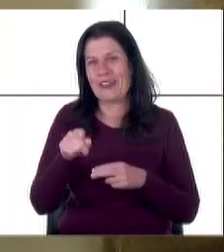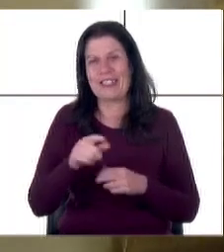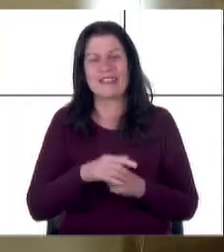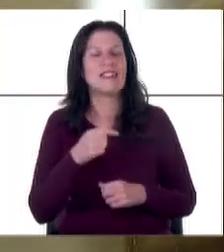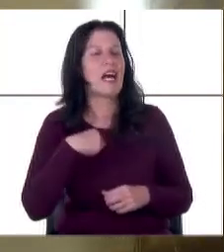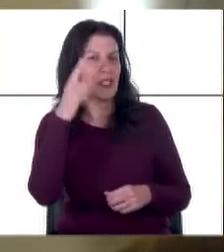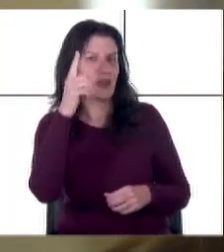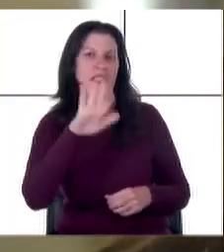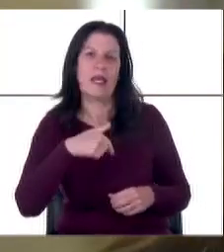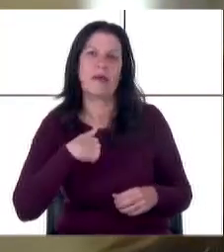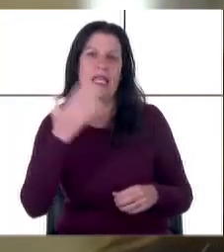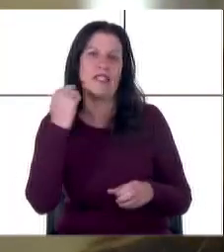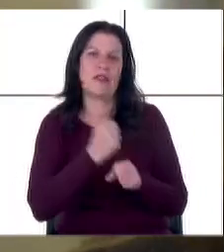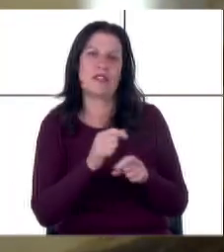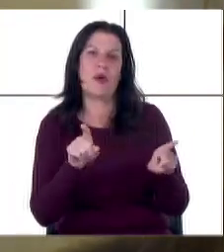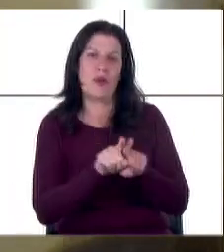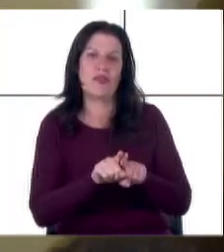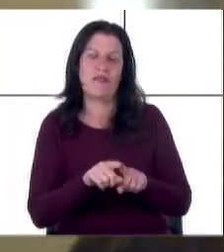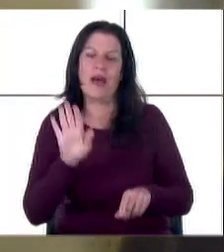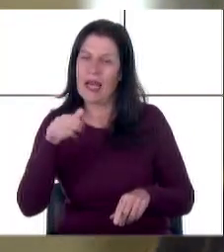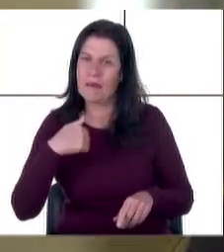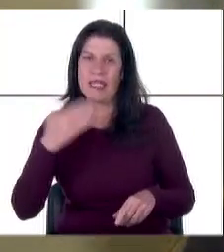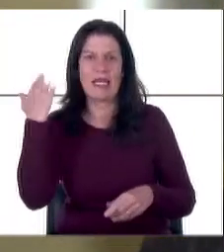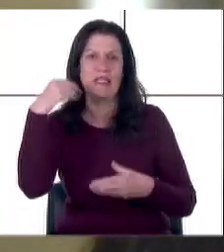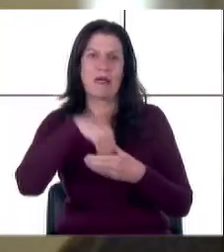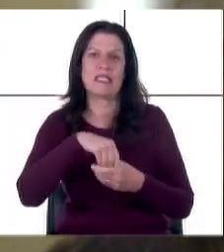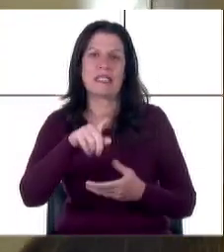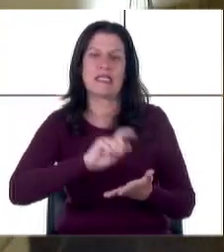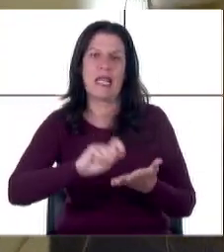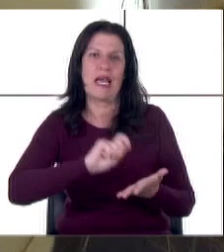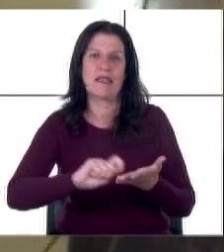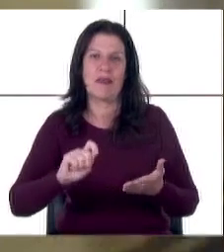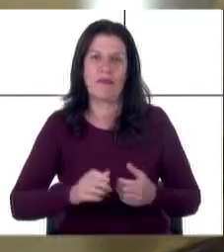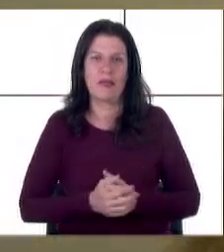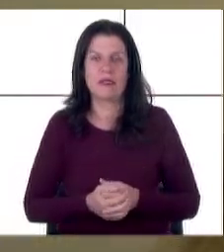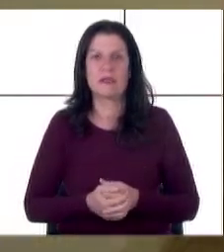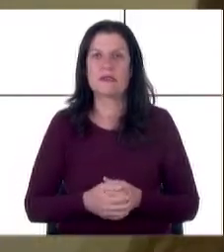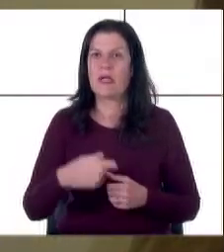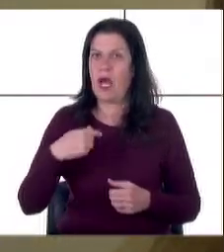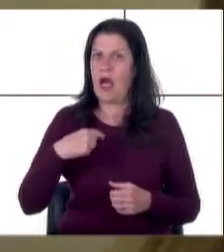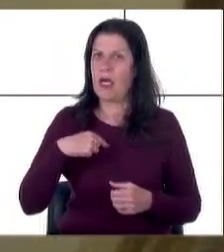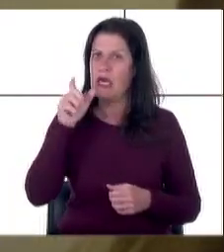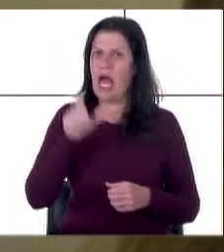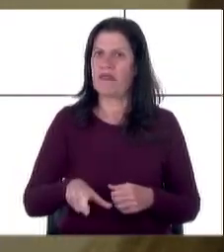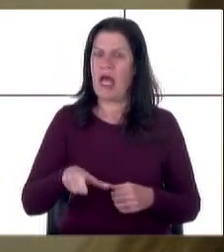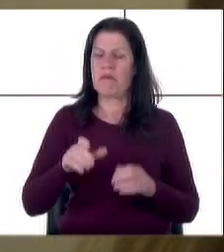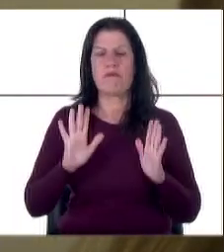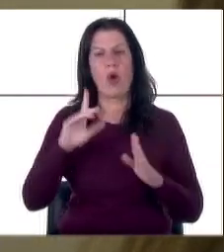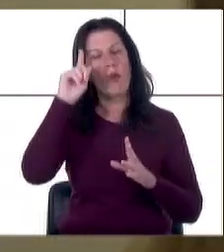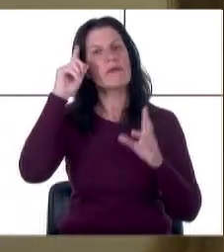דבר. גם הייתי מכניסה את זה לכתבה. אני בן אדם מאוד דעתן, ובאותו